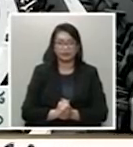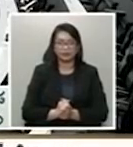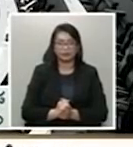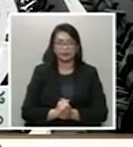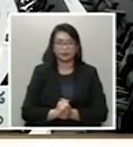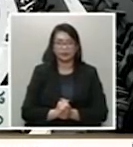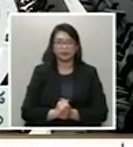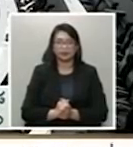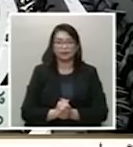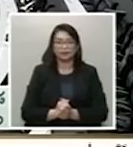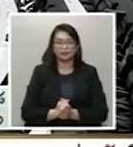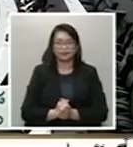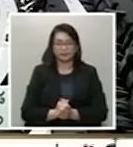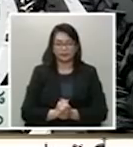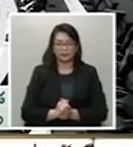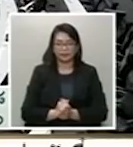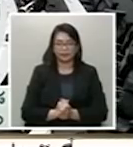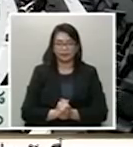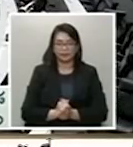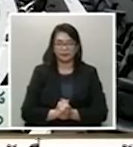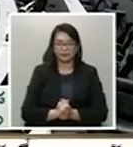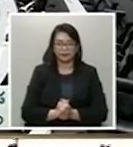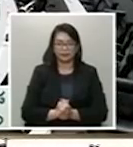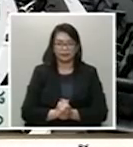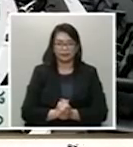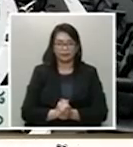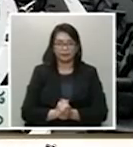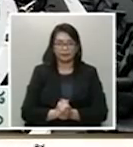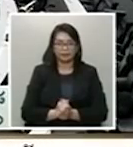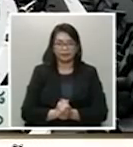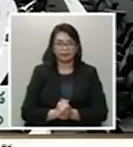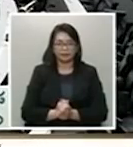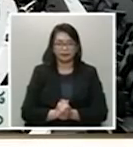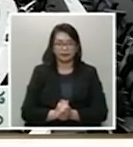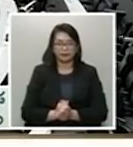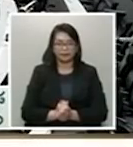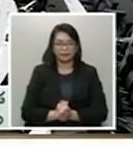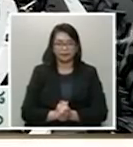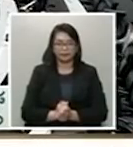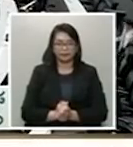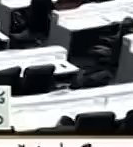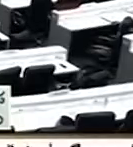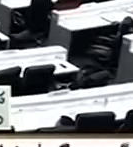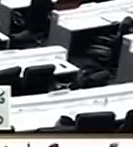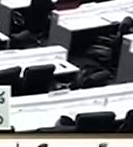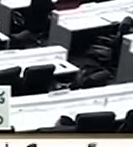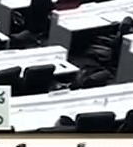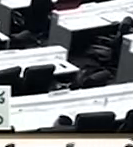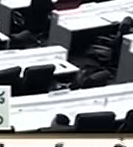ราก็มันทำให้เกิดความไม่ค่อยสบายใจว่าถ้าจริงๆเราทำตรงไปตร